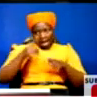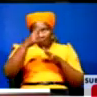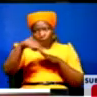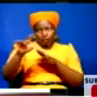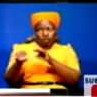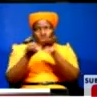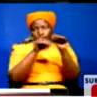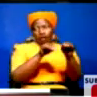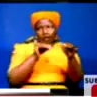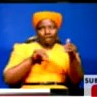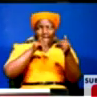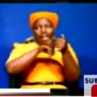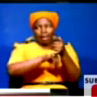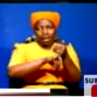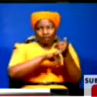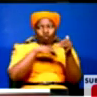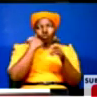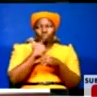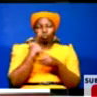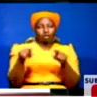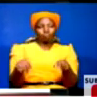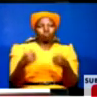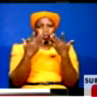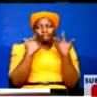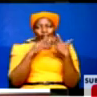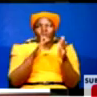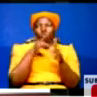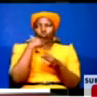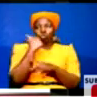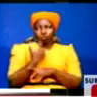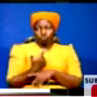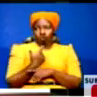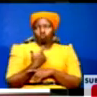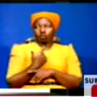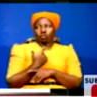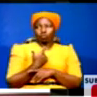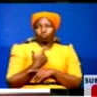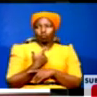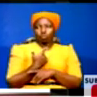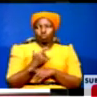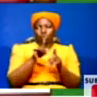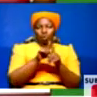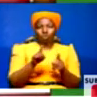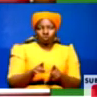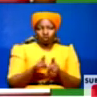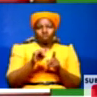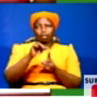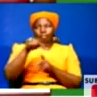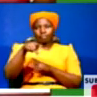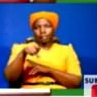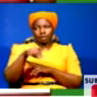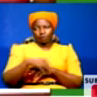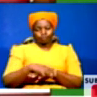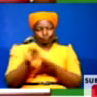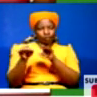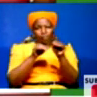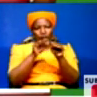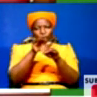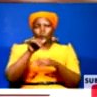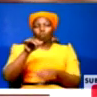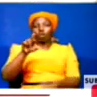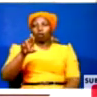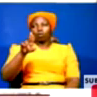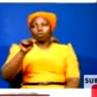mbunge wa Aldai Maryanne Keitany Jebet kutoka kwa nyumba inayozua utata katika mtaa wa Runda jijini